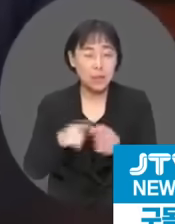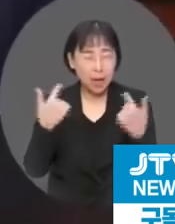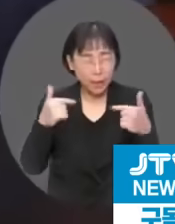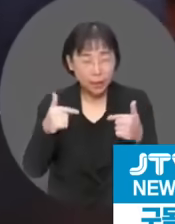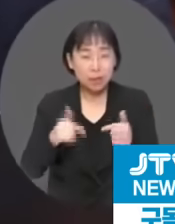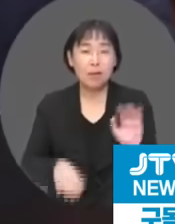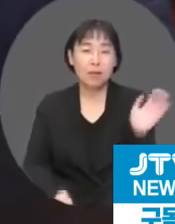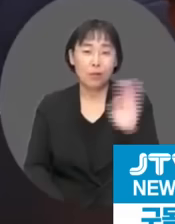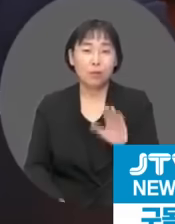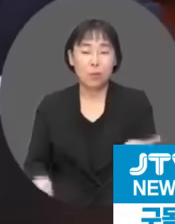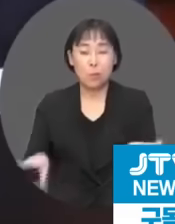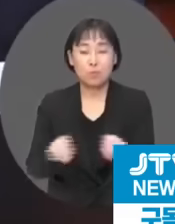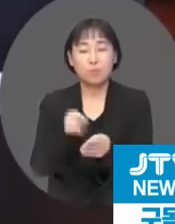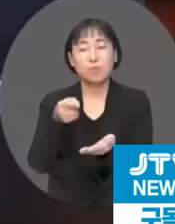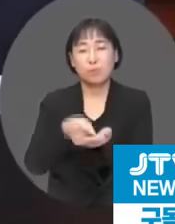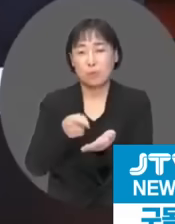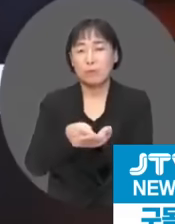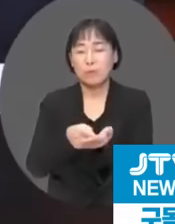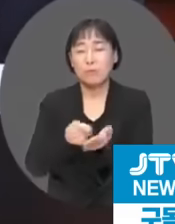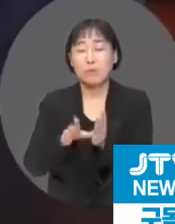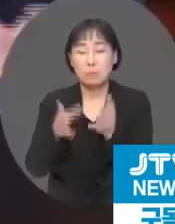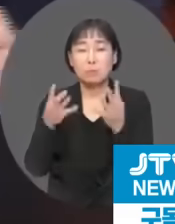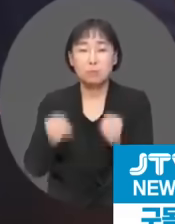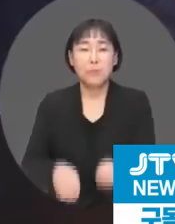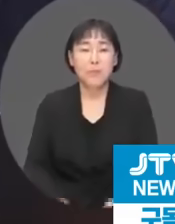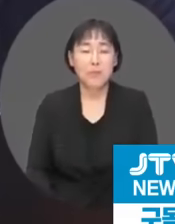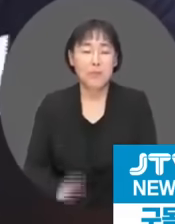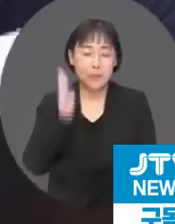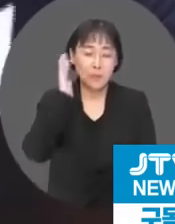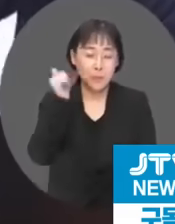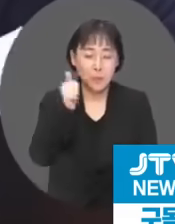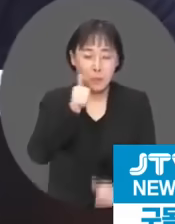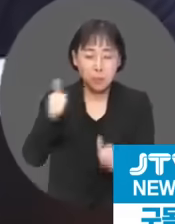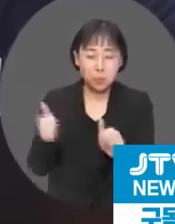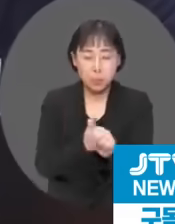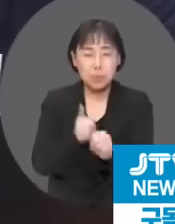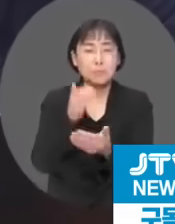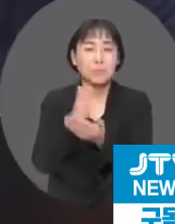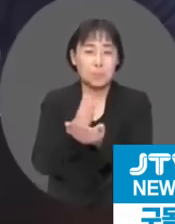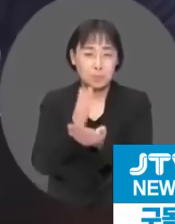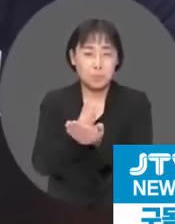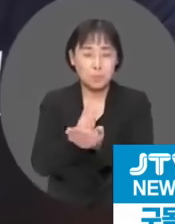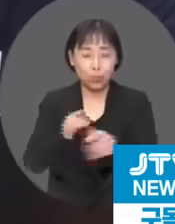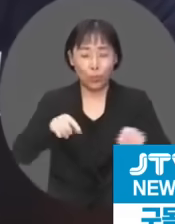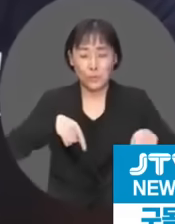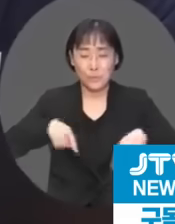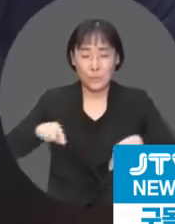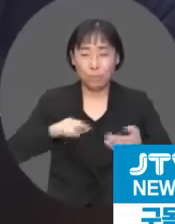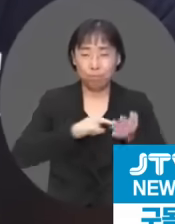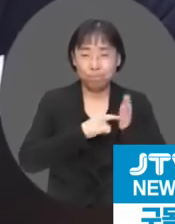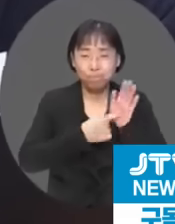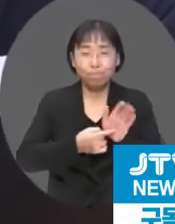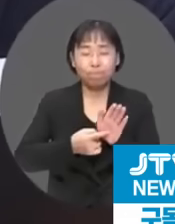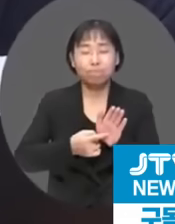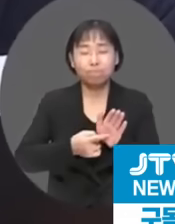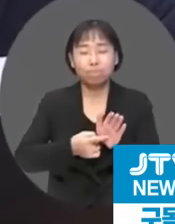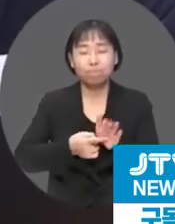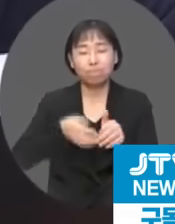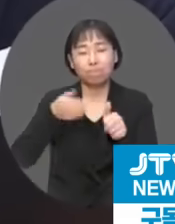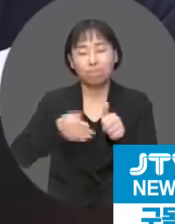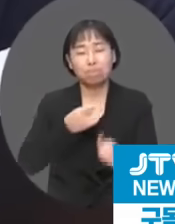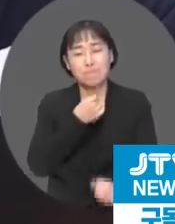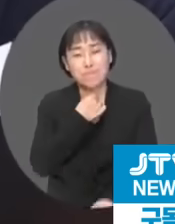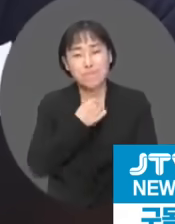경우도 종적 있었습니다 그러니까요 대통령께서 그만 숨고 나오셔 가지고 어 정치를 하셔라라는 말씀을 좀 드리고